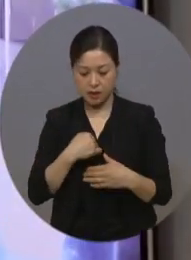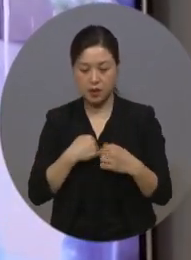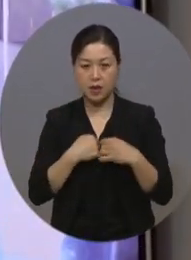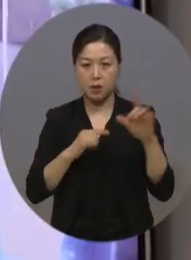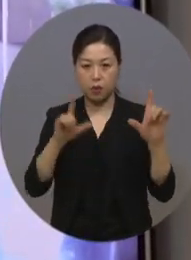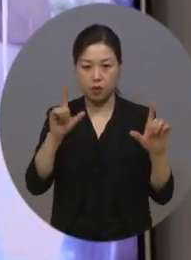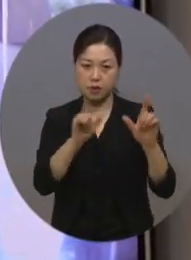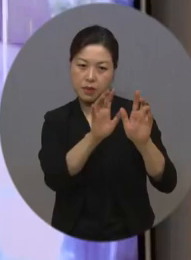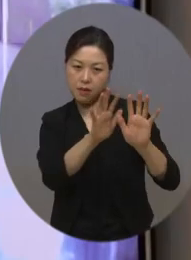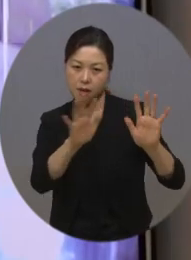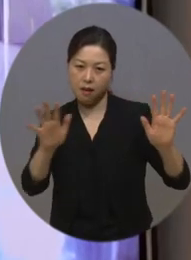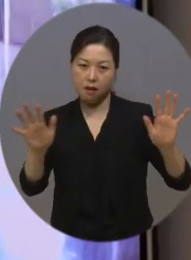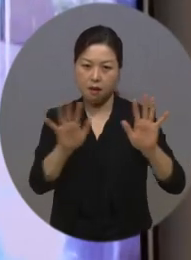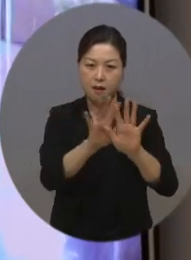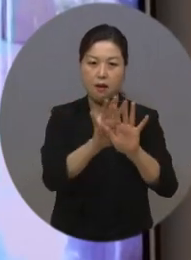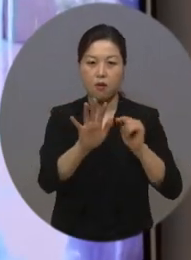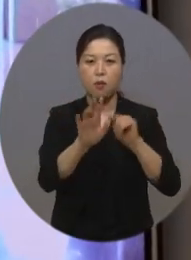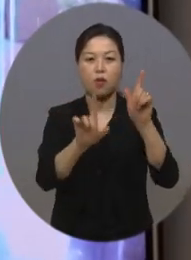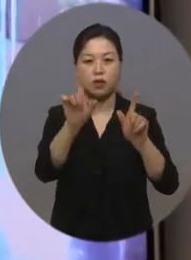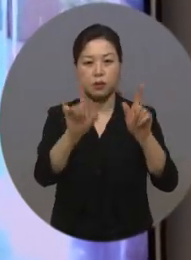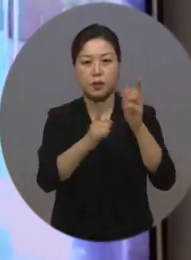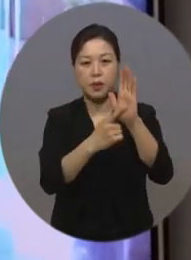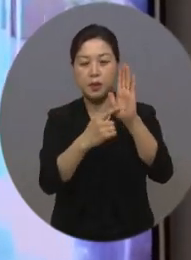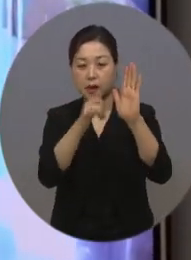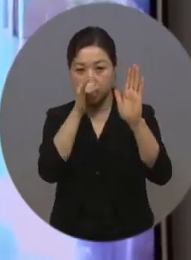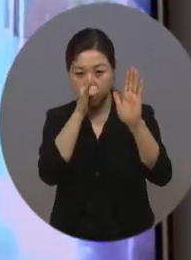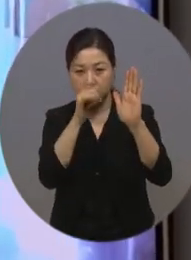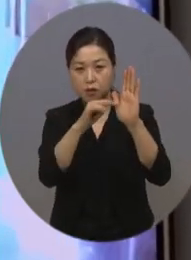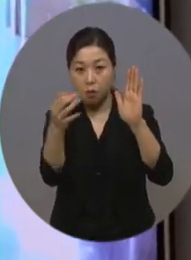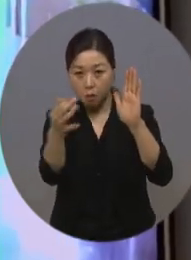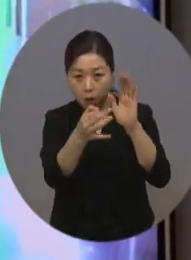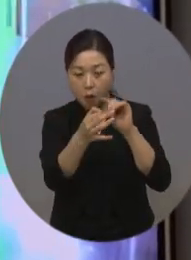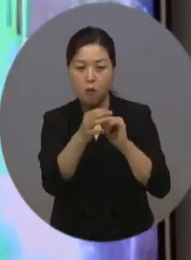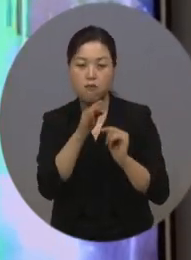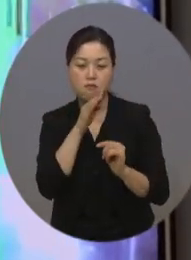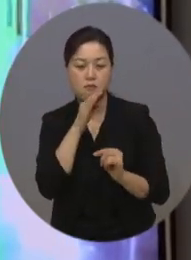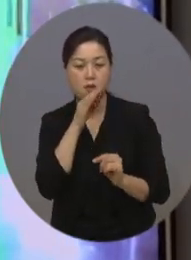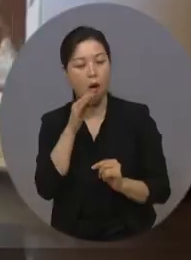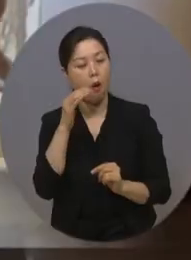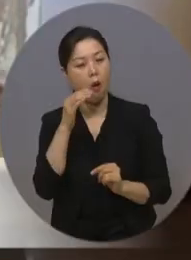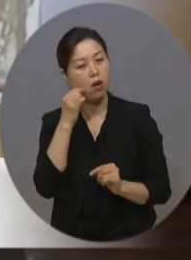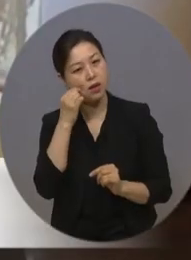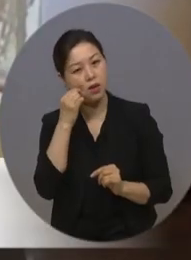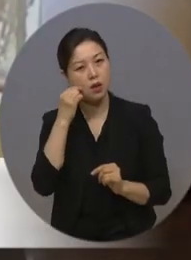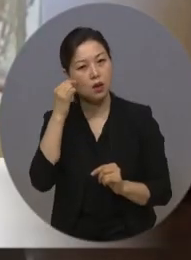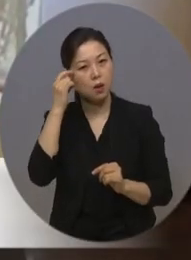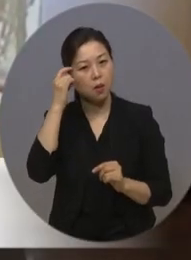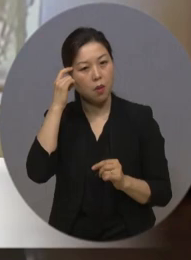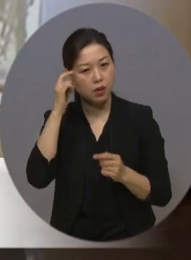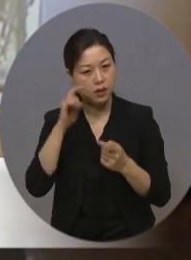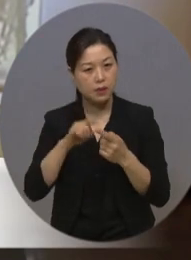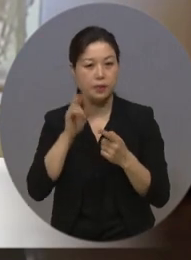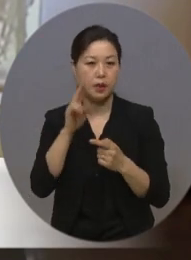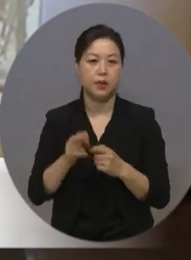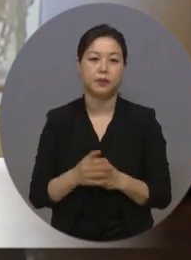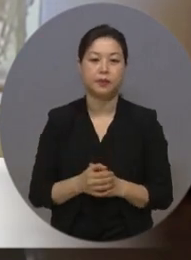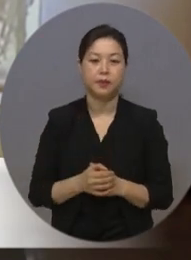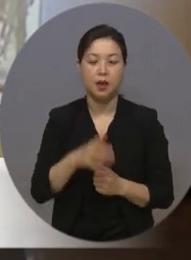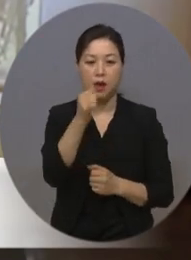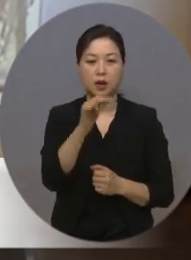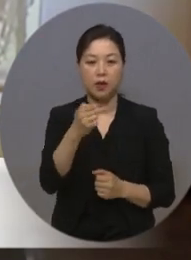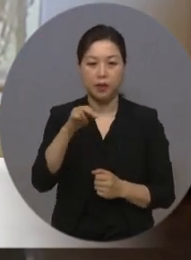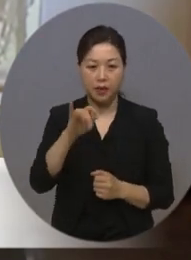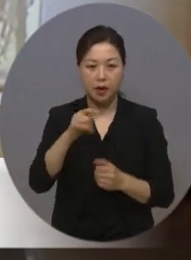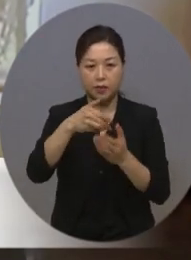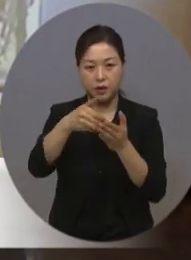레드, 그린 앤 블루 등의 작품들은 관람객들의 시선을 사로잡고 있습니다. 현대 미술이라는 것은 어떤 그 작가의